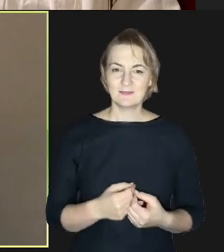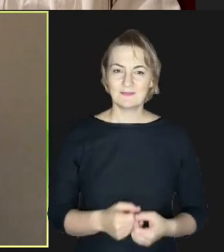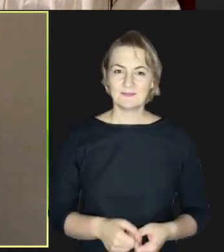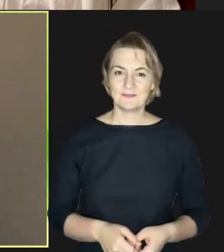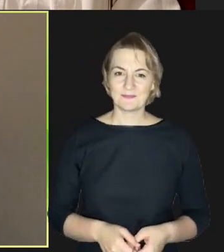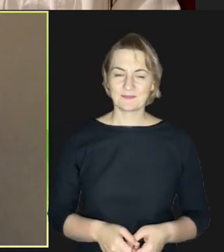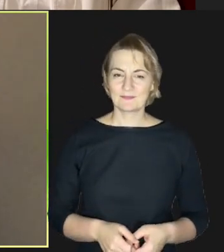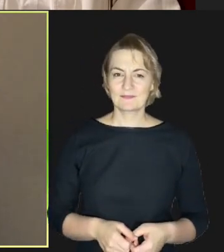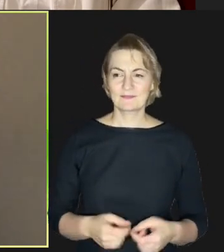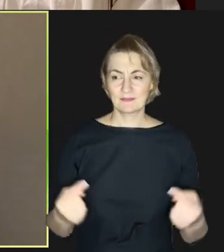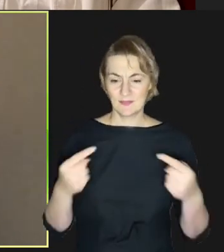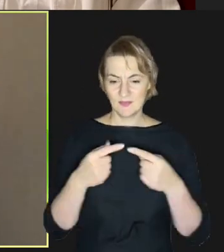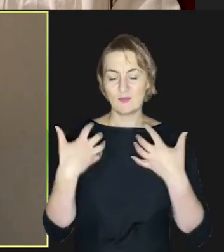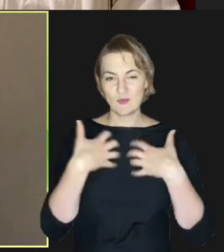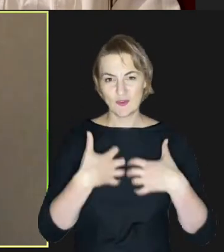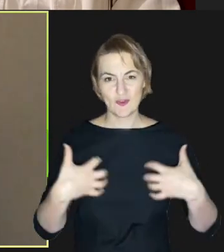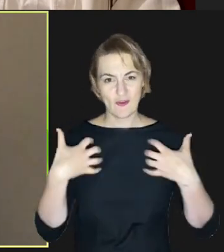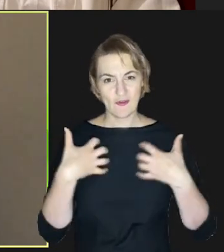stosunku do przyrody.